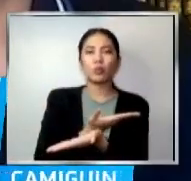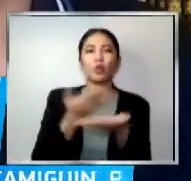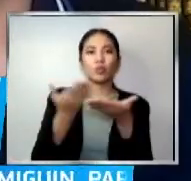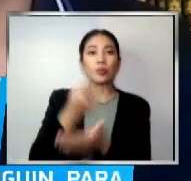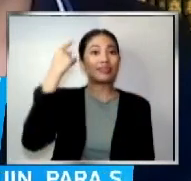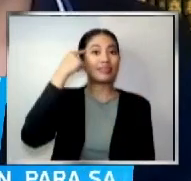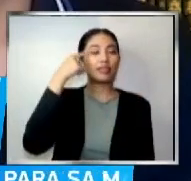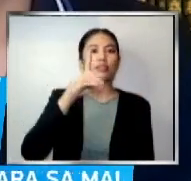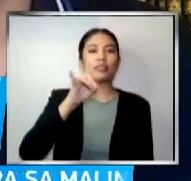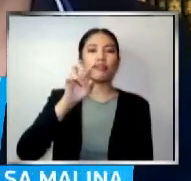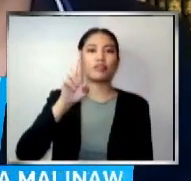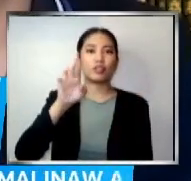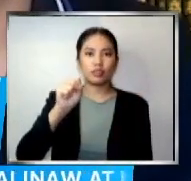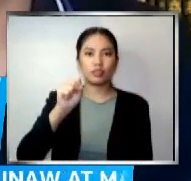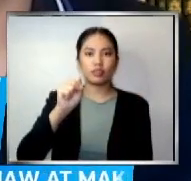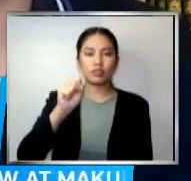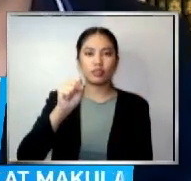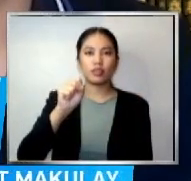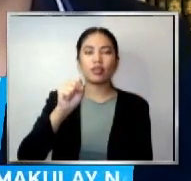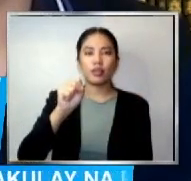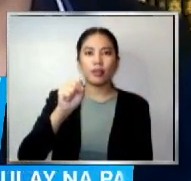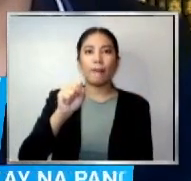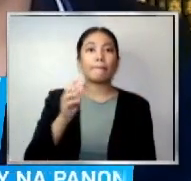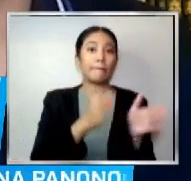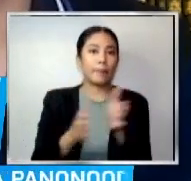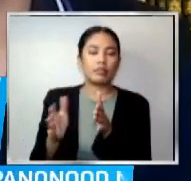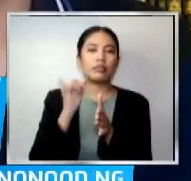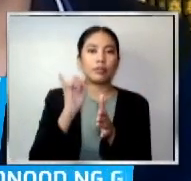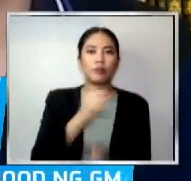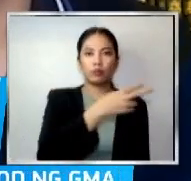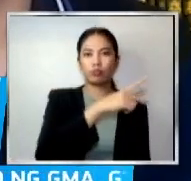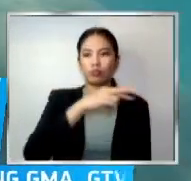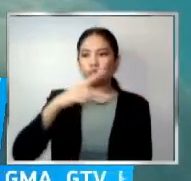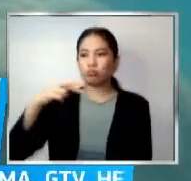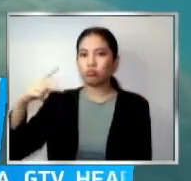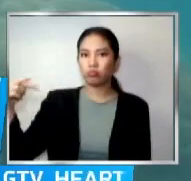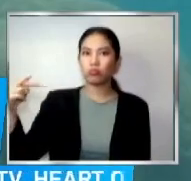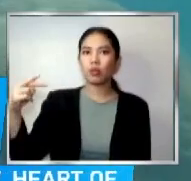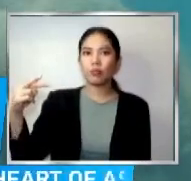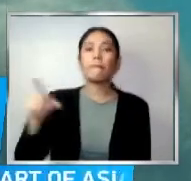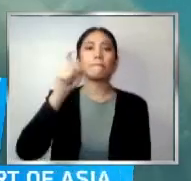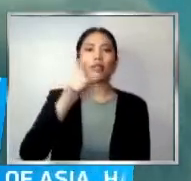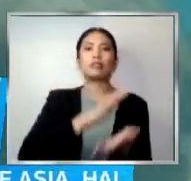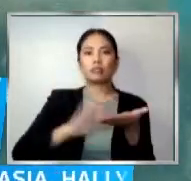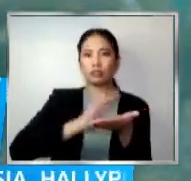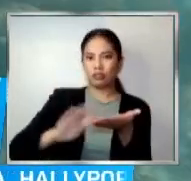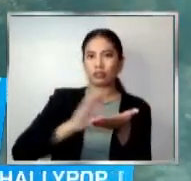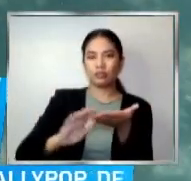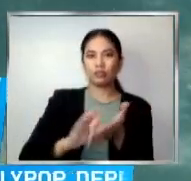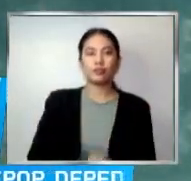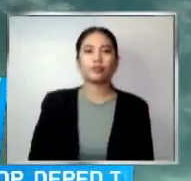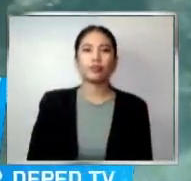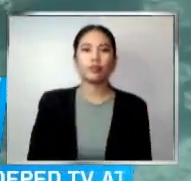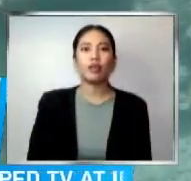Every dive is a cleanup dive. So that's a really big emphasis now on every diver around the world. Ang DENR nababahala daw sa presensya